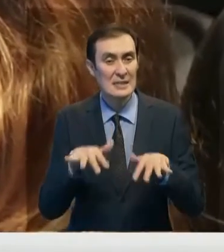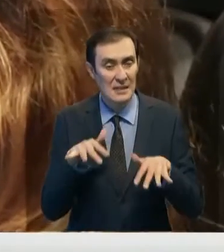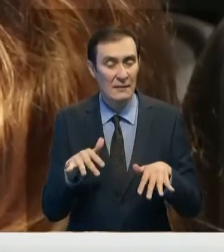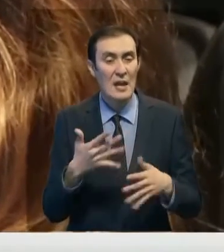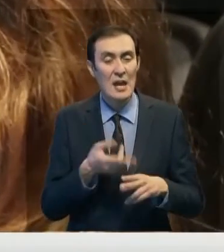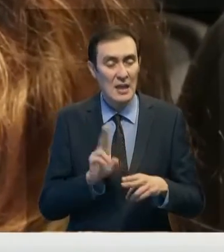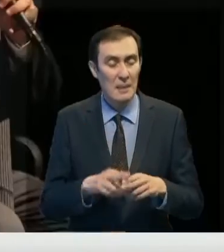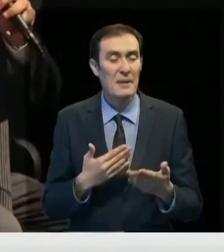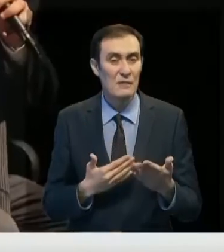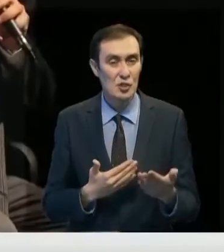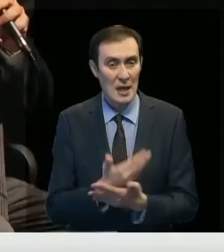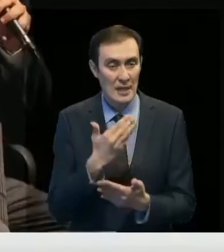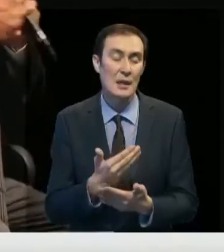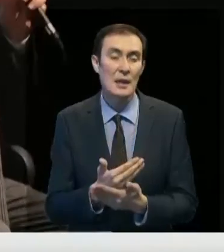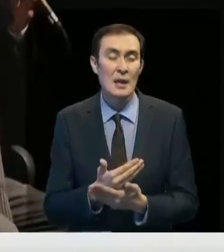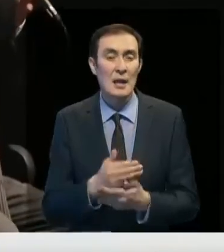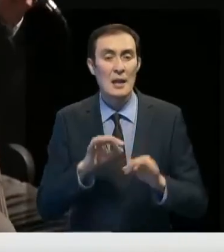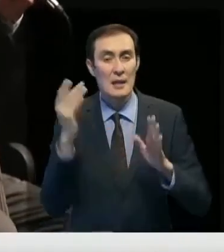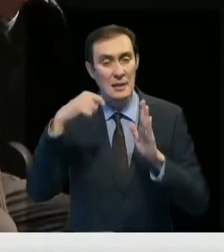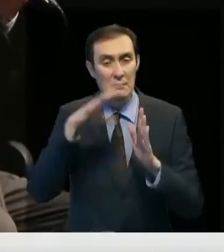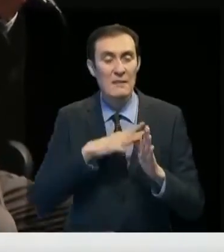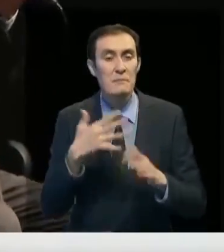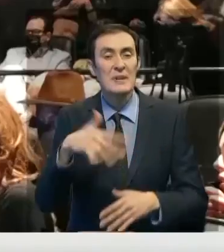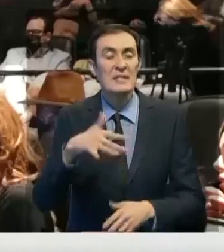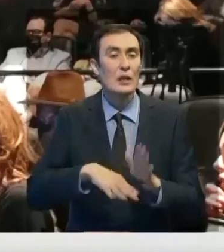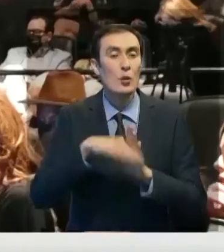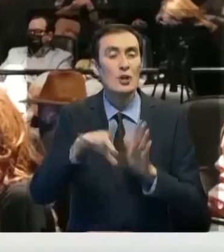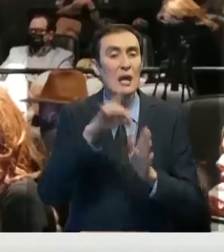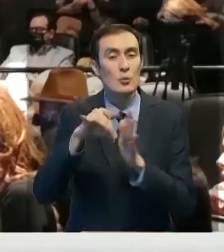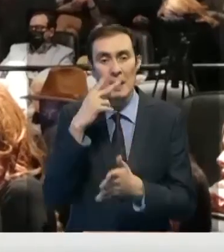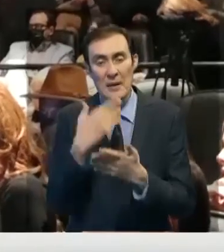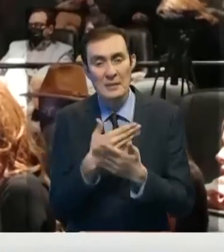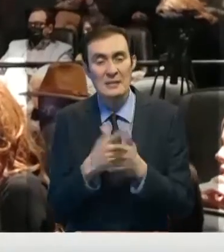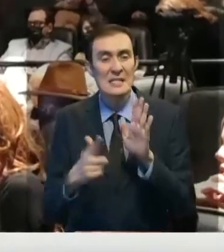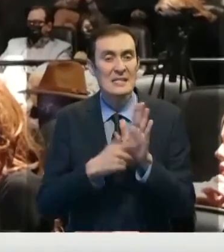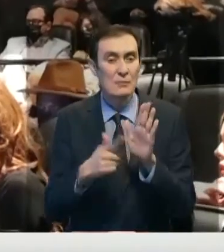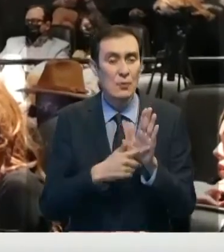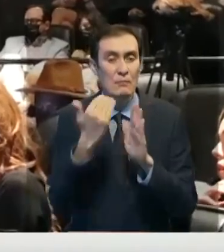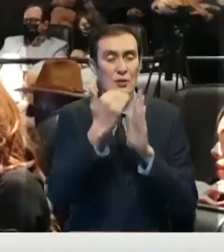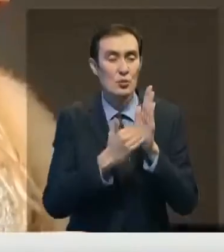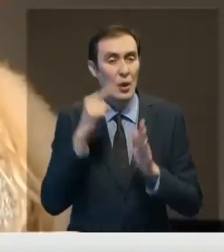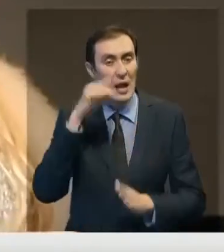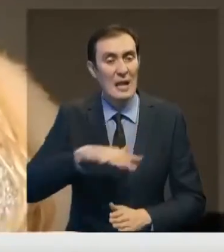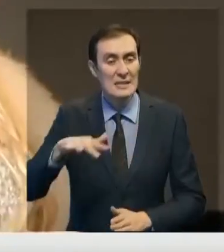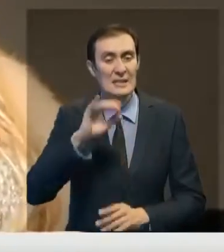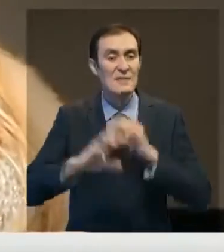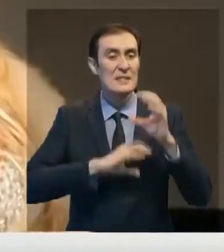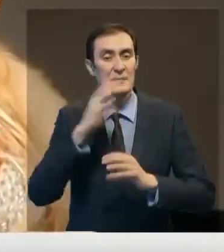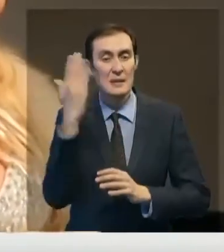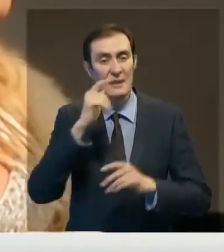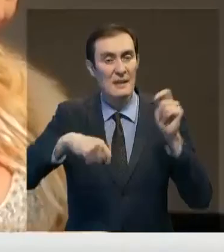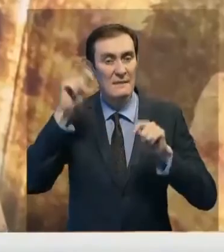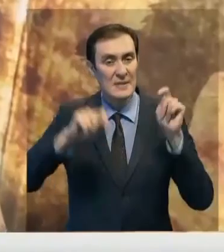– лучшее тому подтверждение. Лента попала в 50 лучших отобранных для показа на 7-м по счету Азиатском всемирном